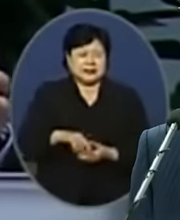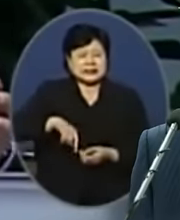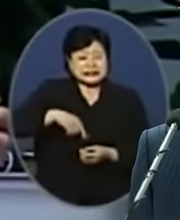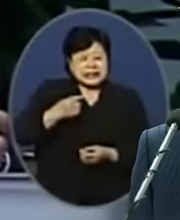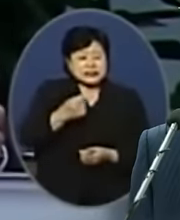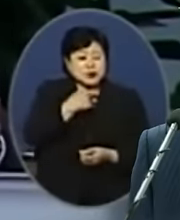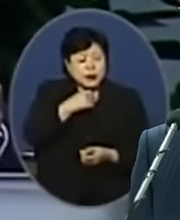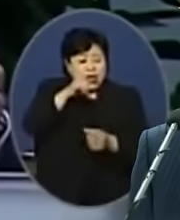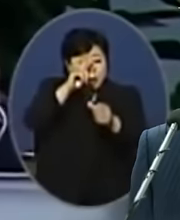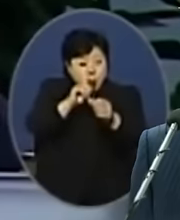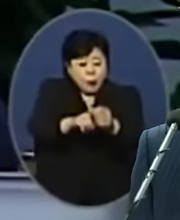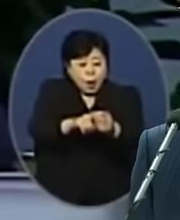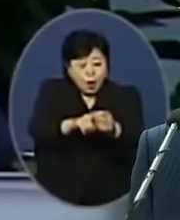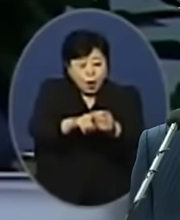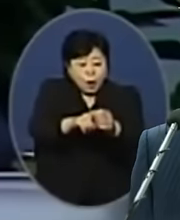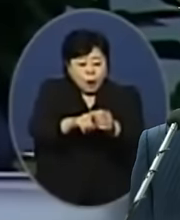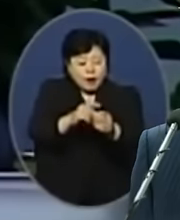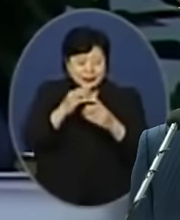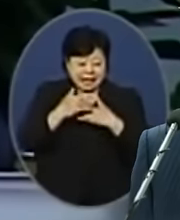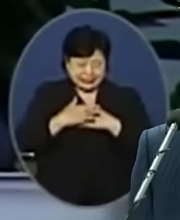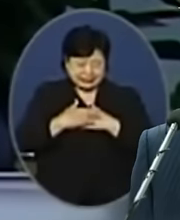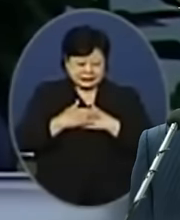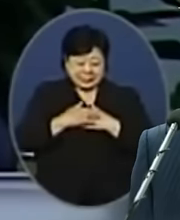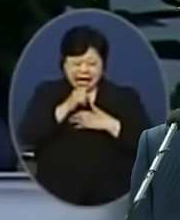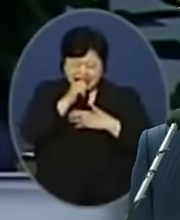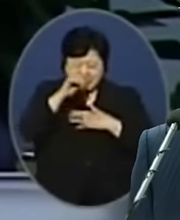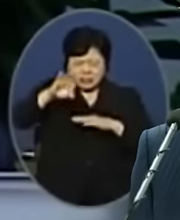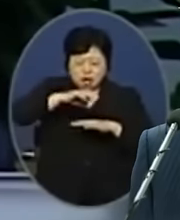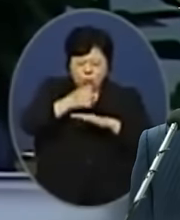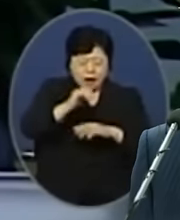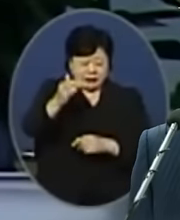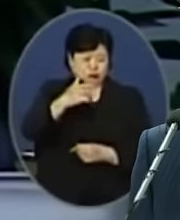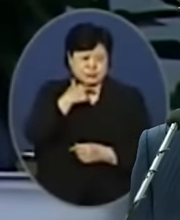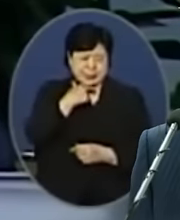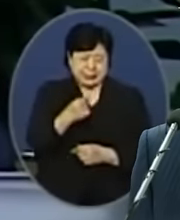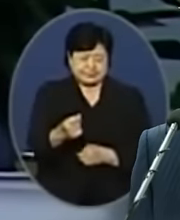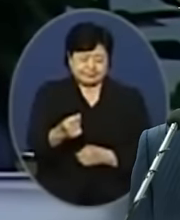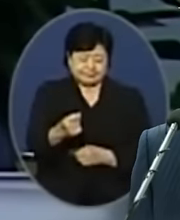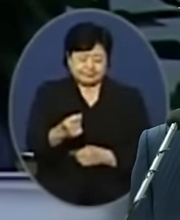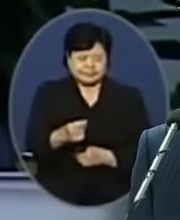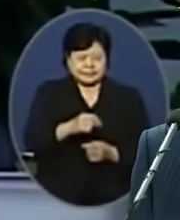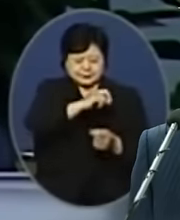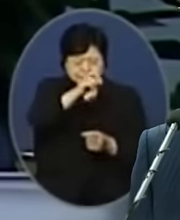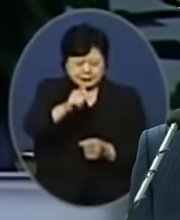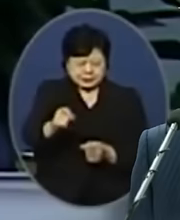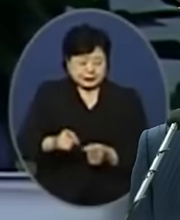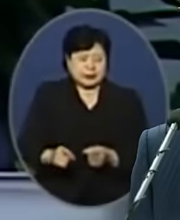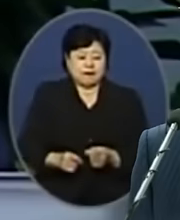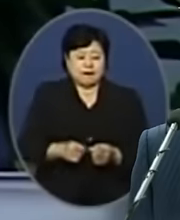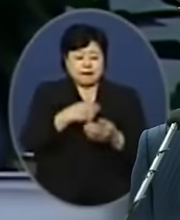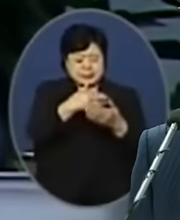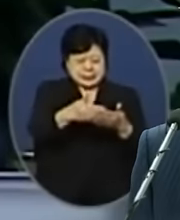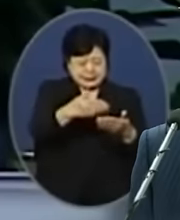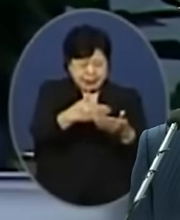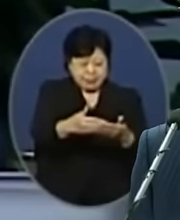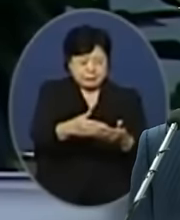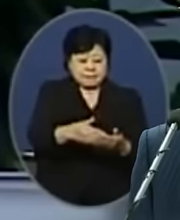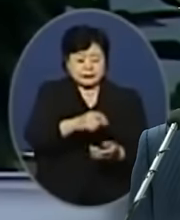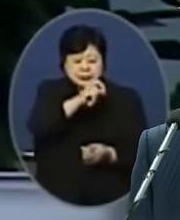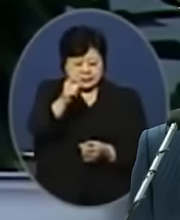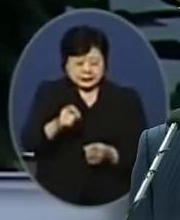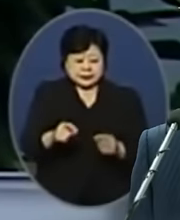자신이 원하는 목표를 나는 강철왕이 되고 싶다는 글을 그리고 글을